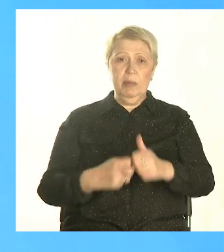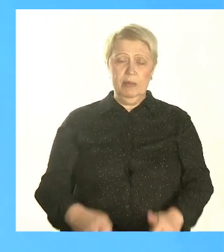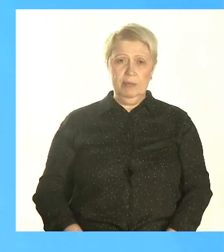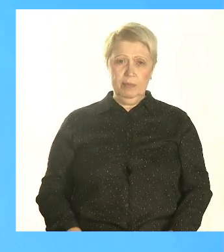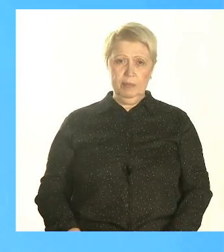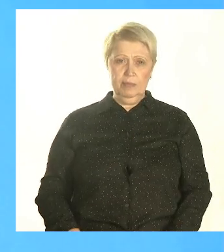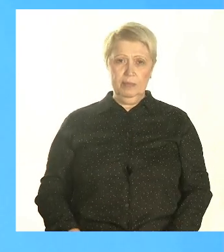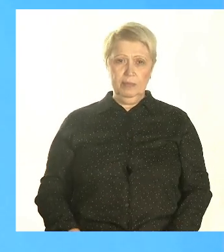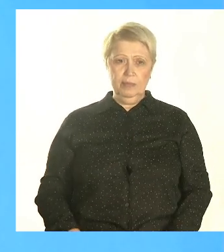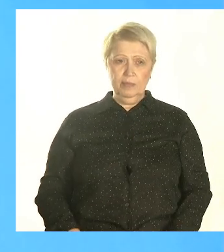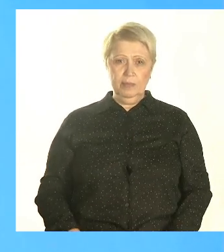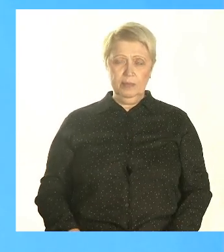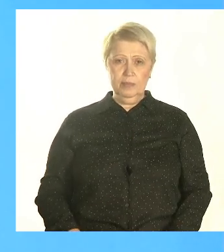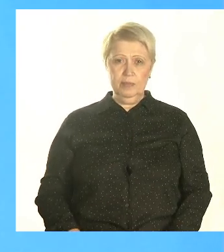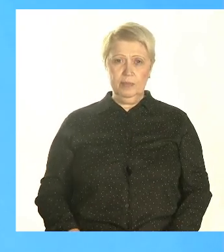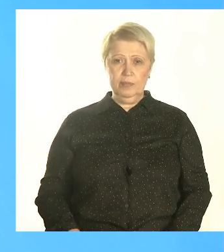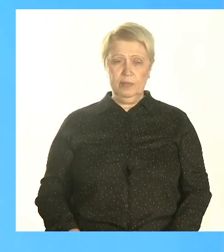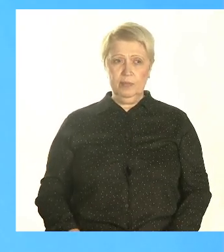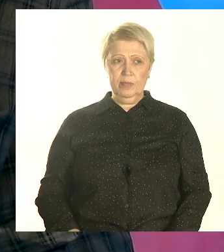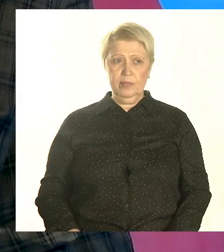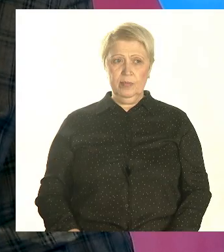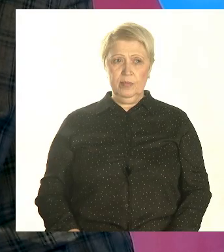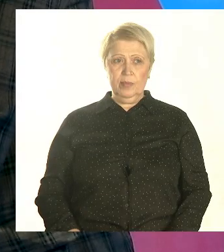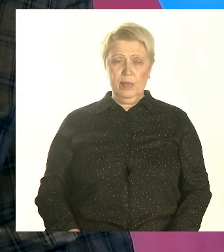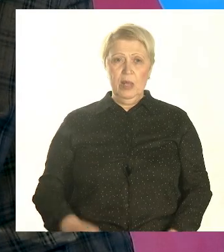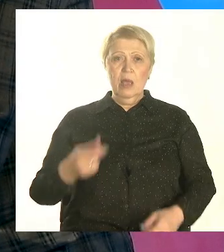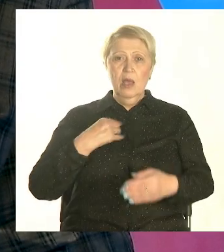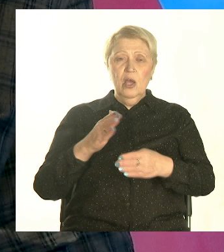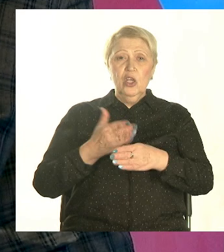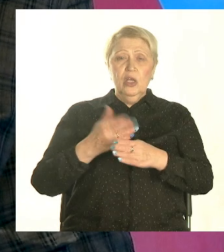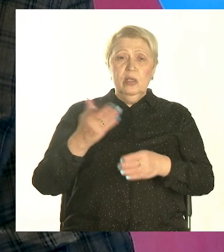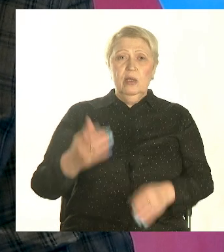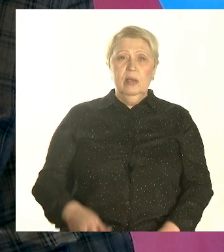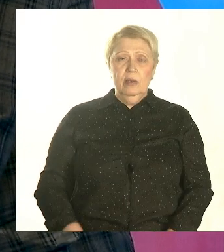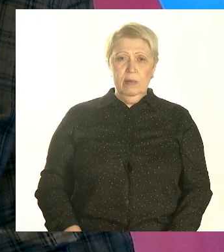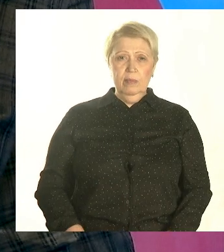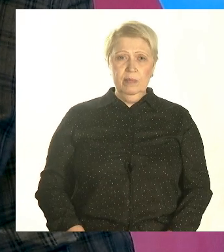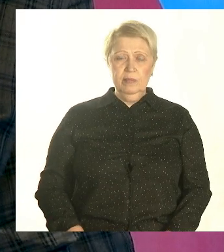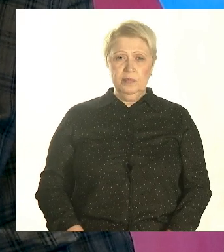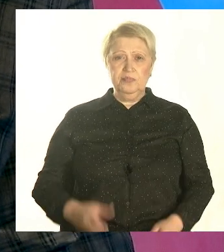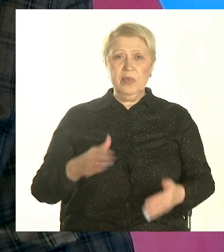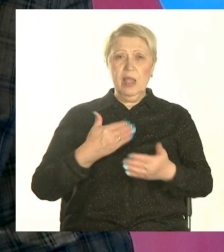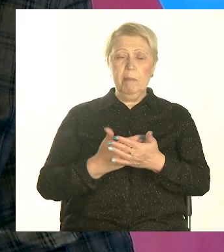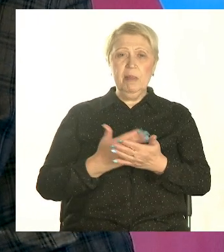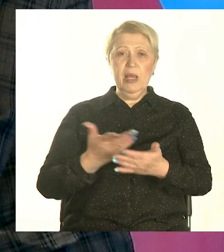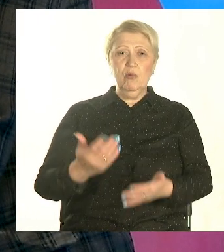сектор, хотя про тариф. Хочется еще поговорить. К частному сектору вернемся. 4.03. К примеру, тот же